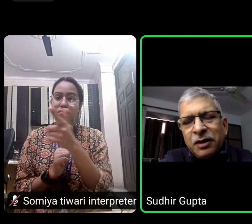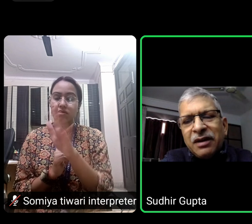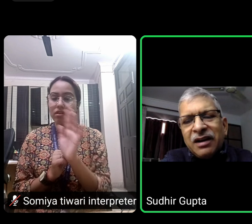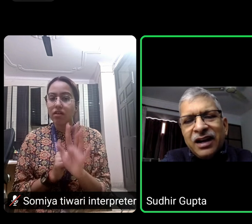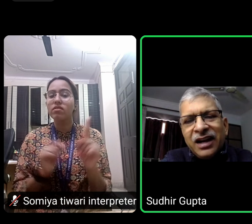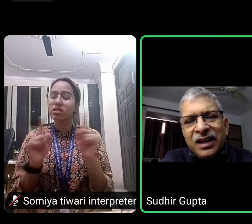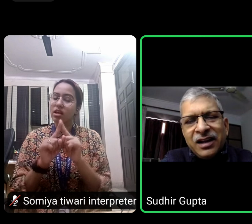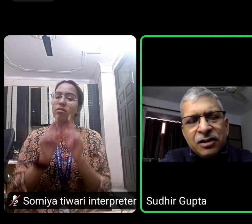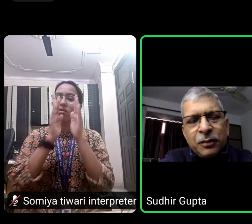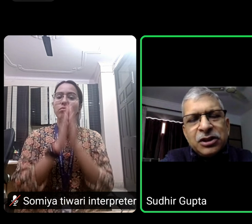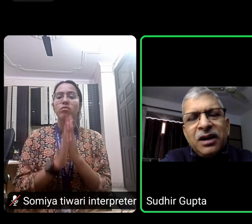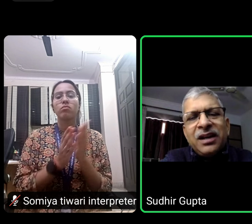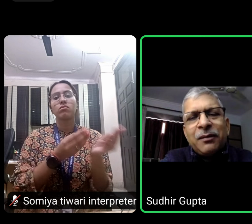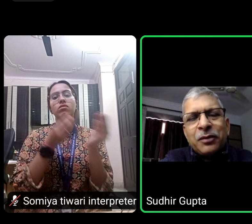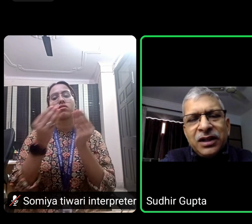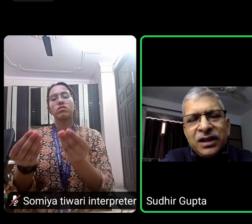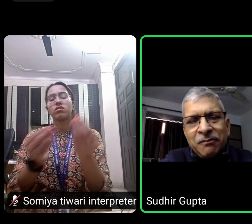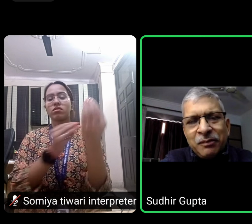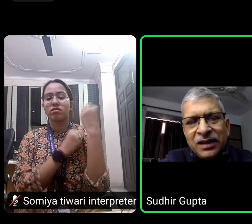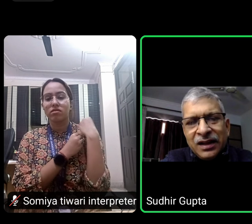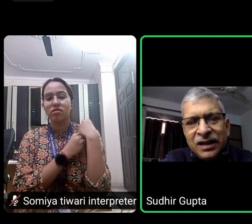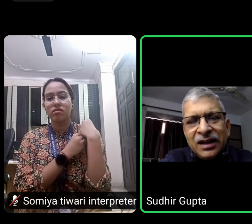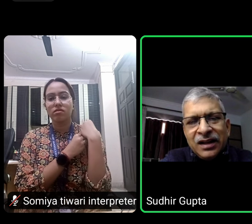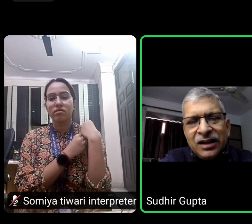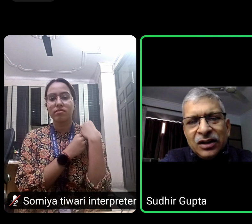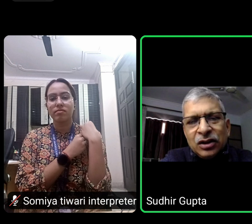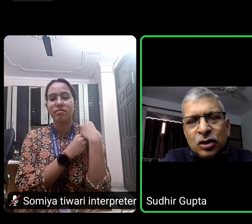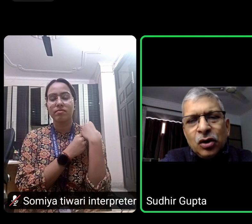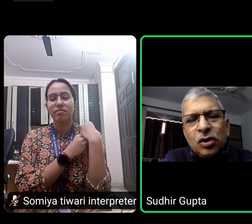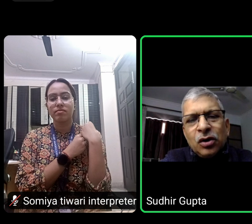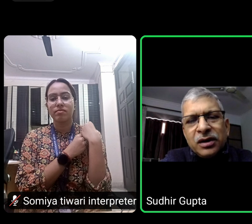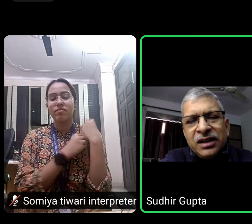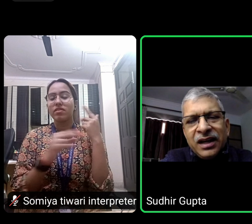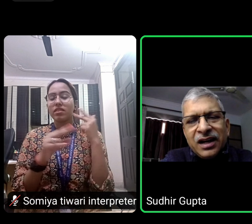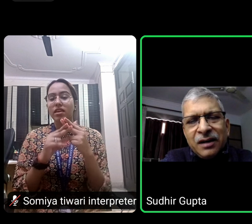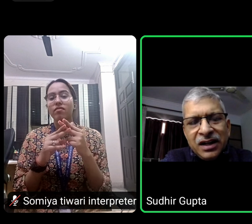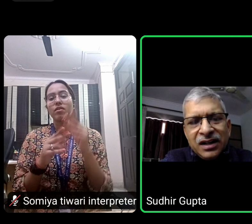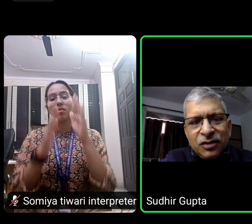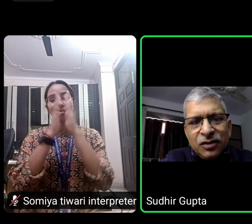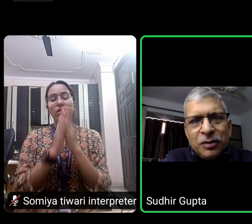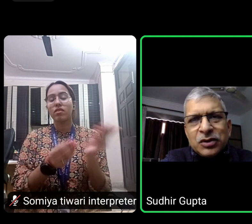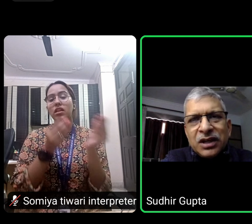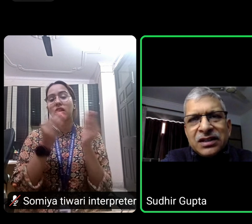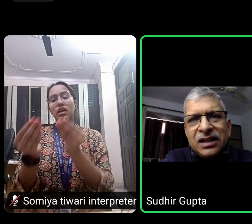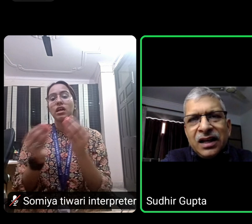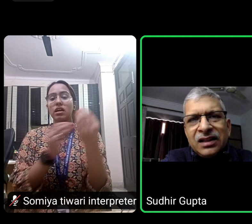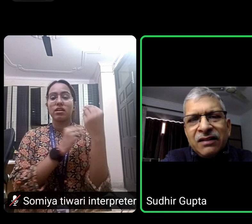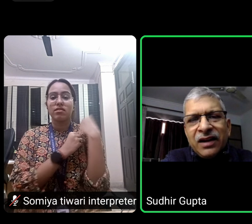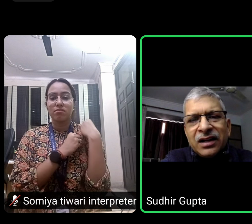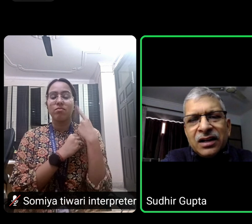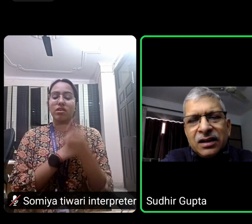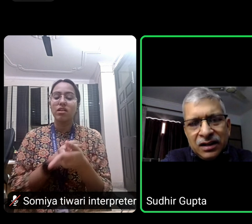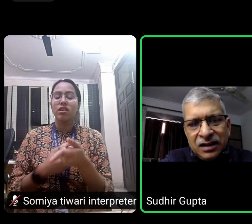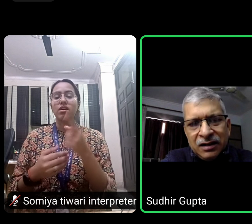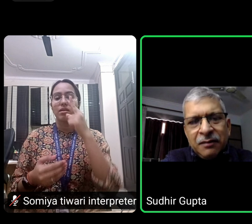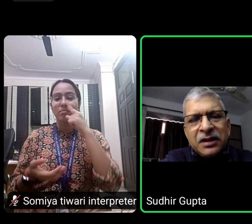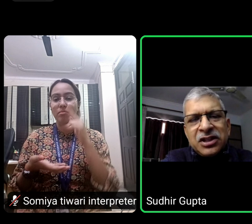से, तभी भगवान ने ये रिस्पॉन्सिबिलिटी आपको दी है। तो ये कभी नहीं किसी को भी सोचना चाहिए कि